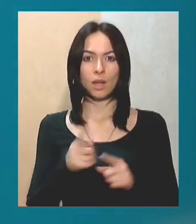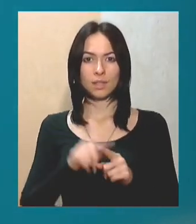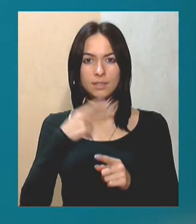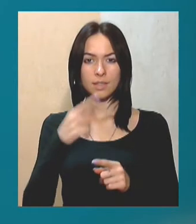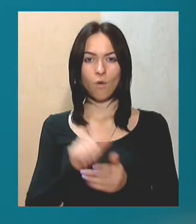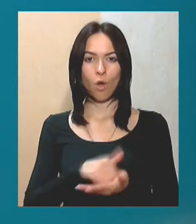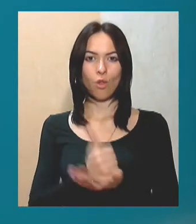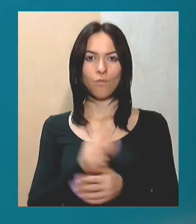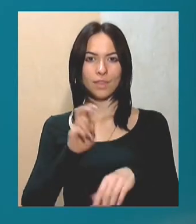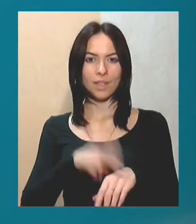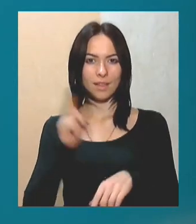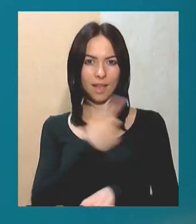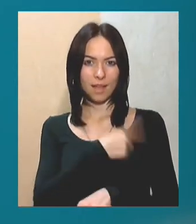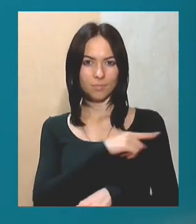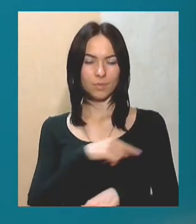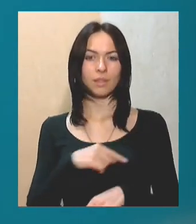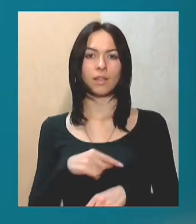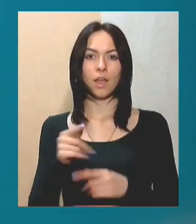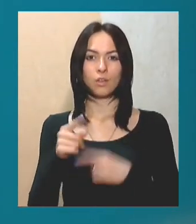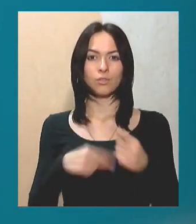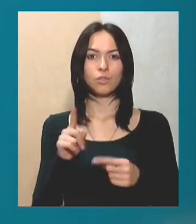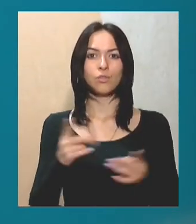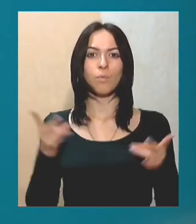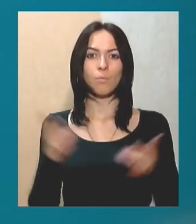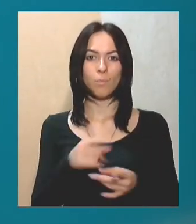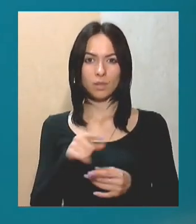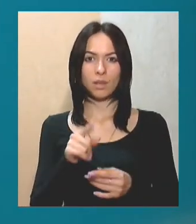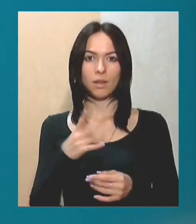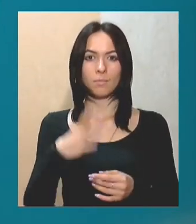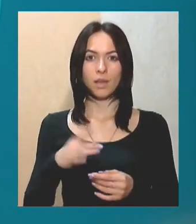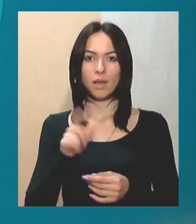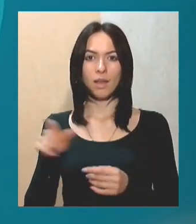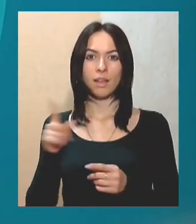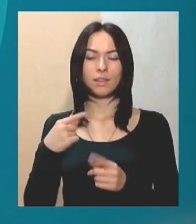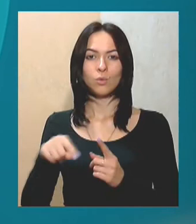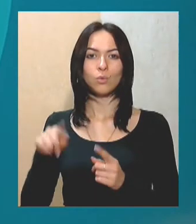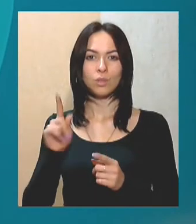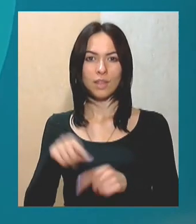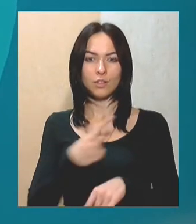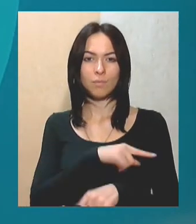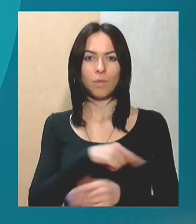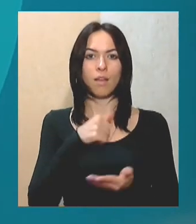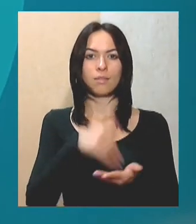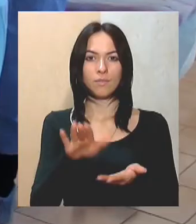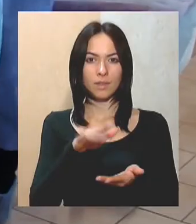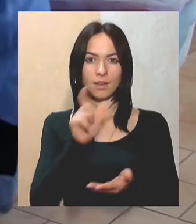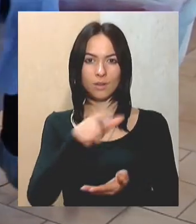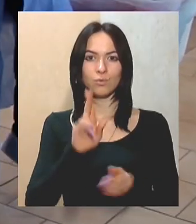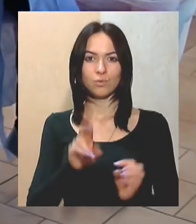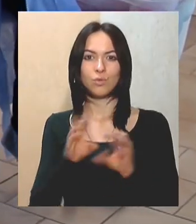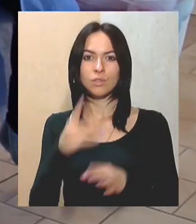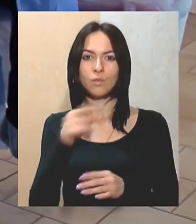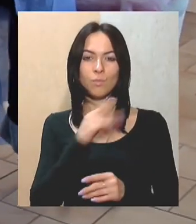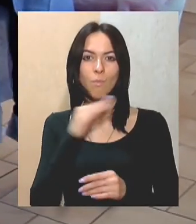Через наплив потенційних донорів медустанова змушена була відмовляти деяким у прийомі. Подробиці розповість Сергій Козачинський.